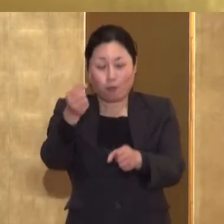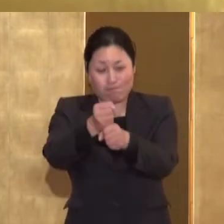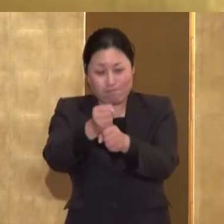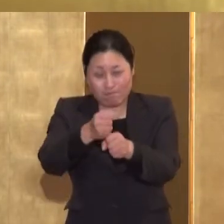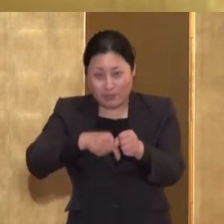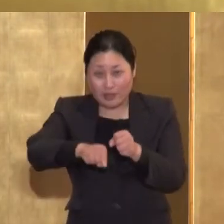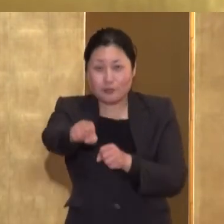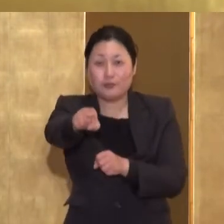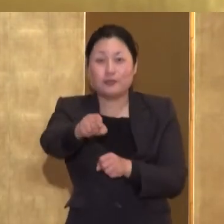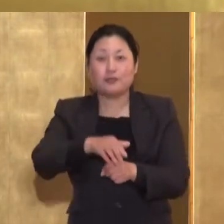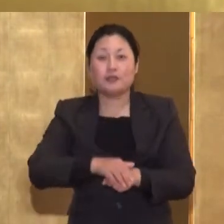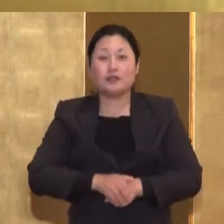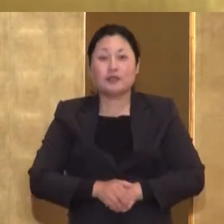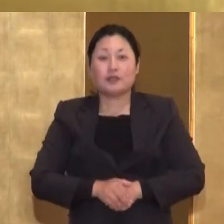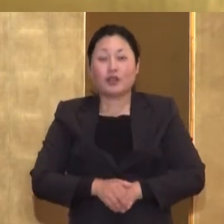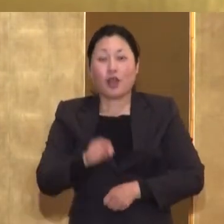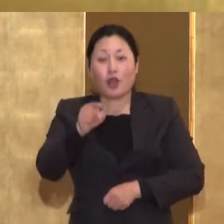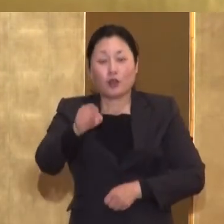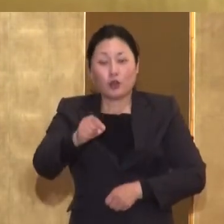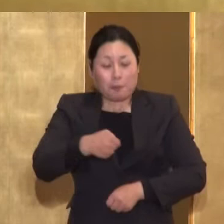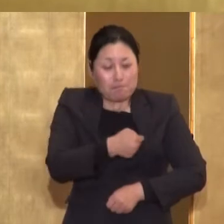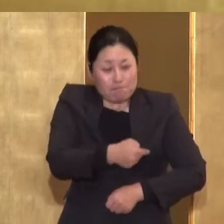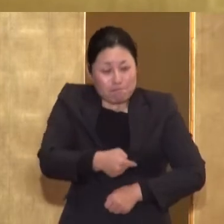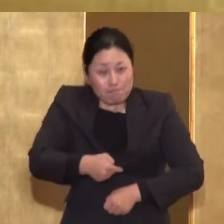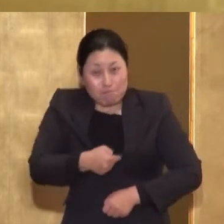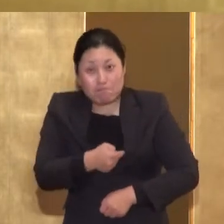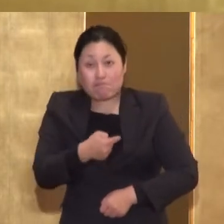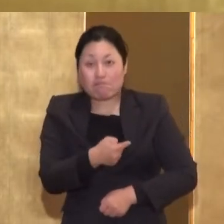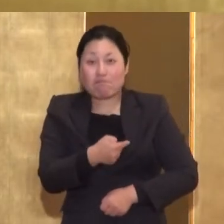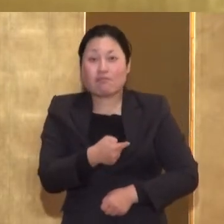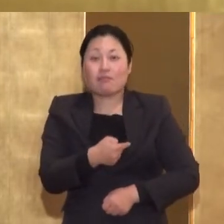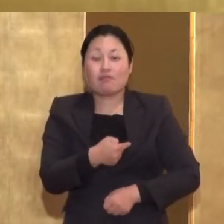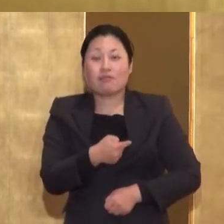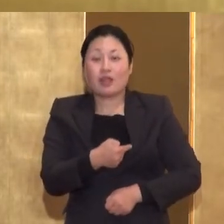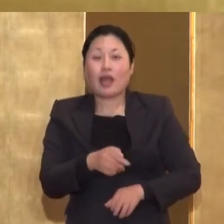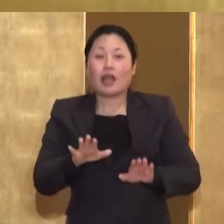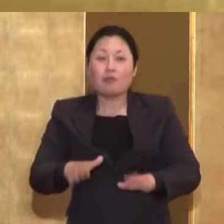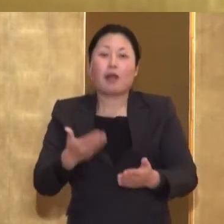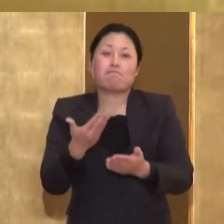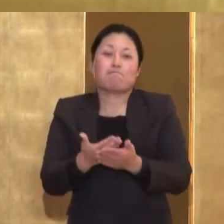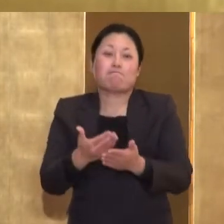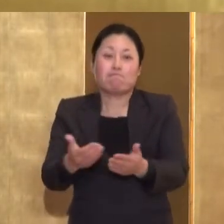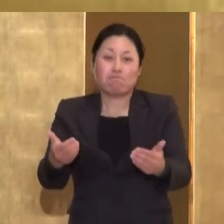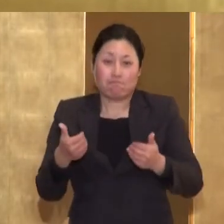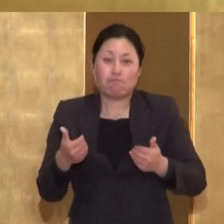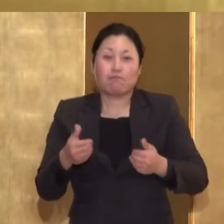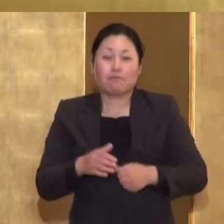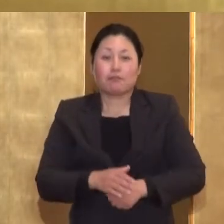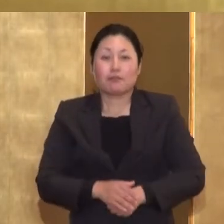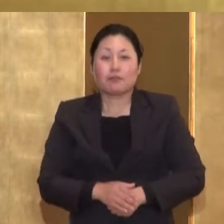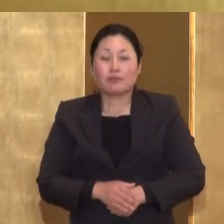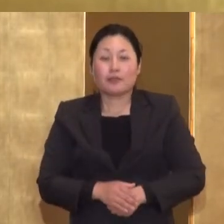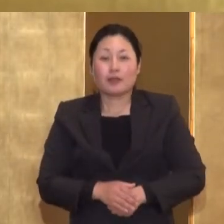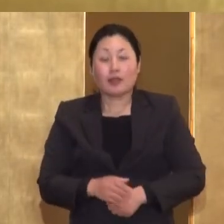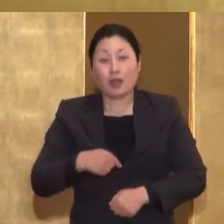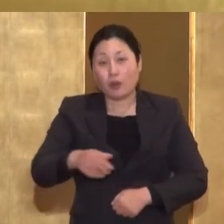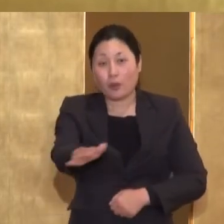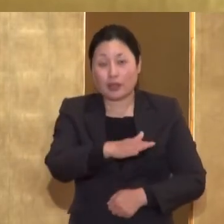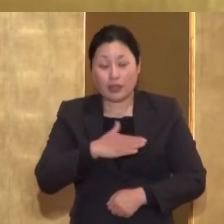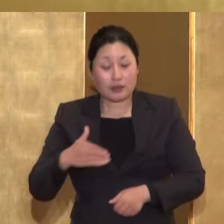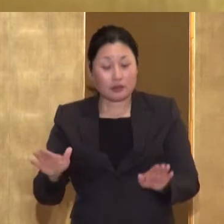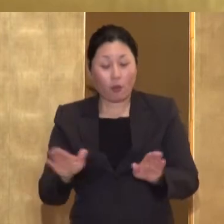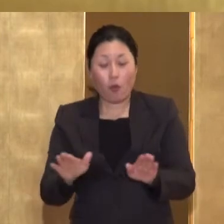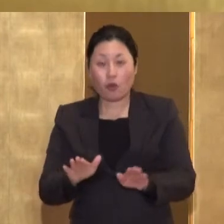り裂いていく、その気概が今こそ求められています。私たちの子や